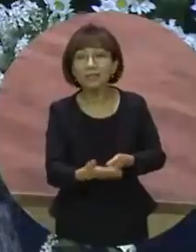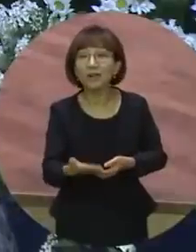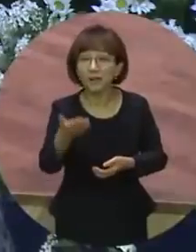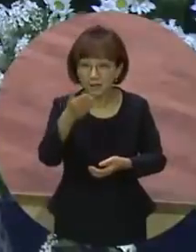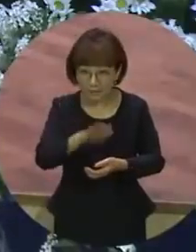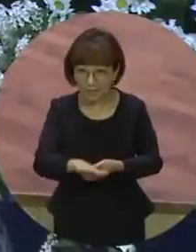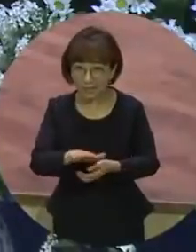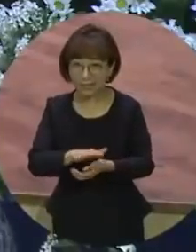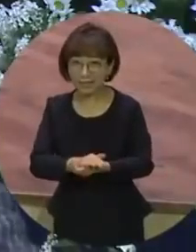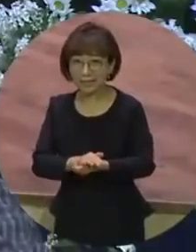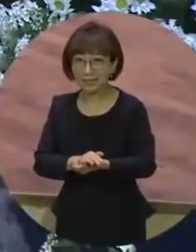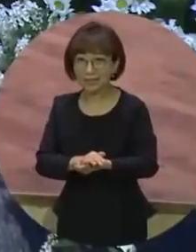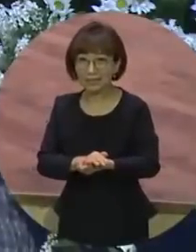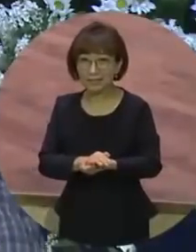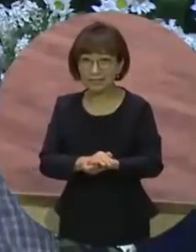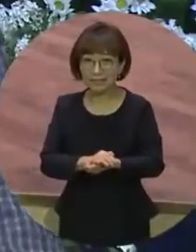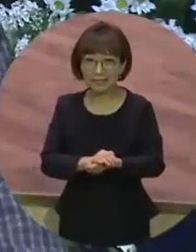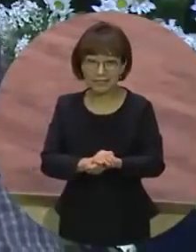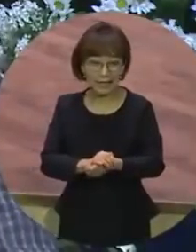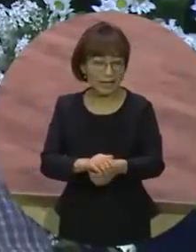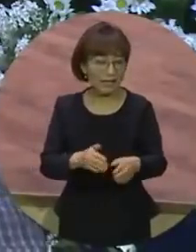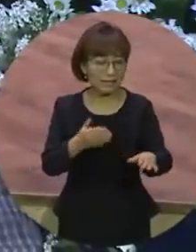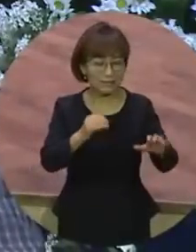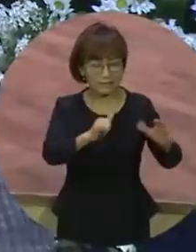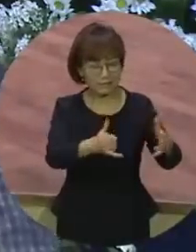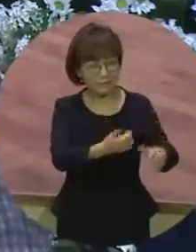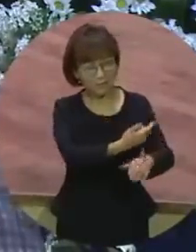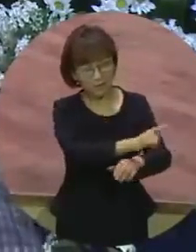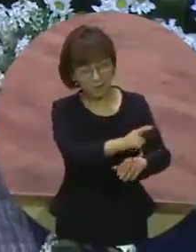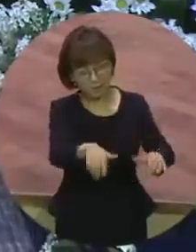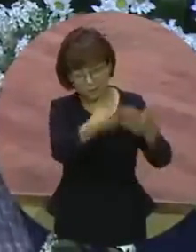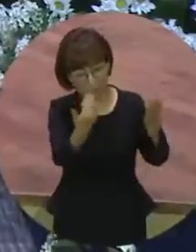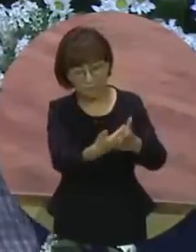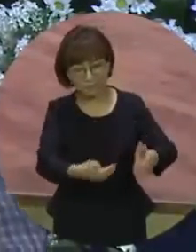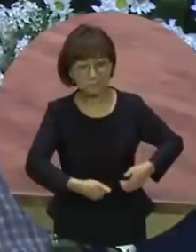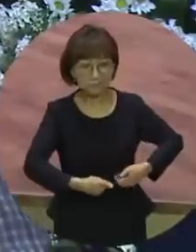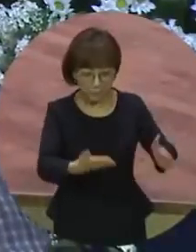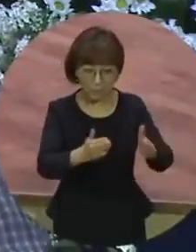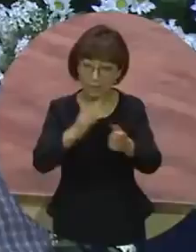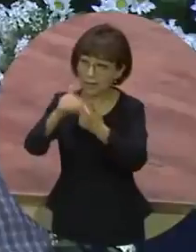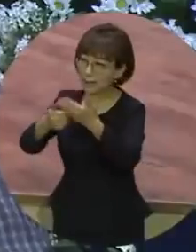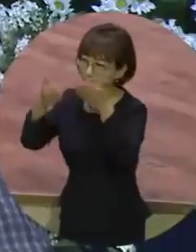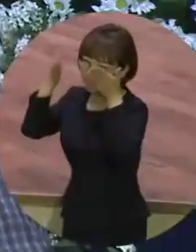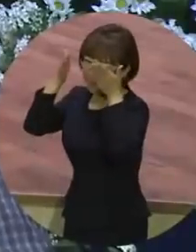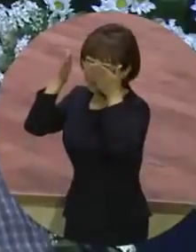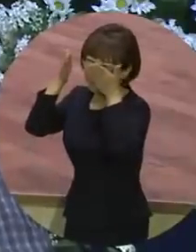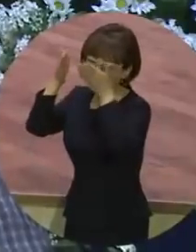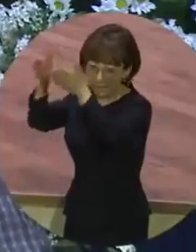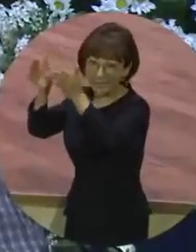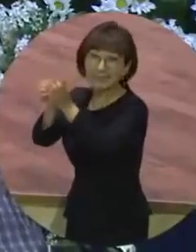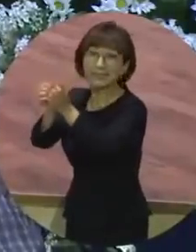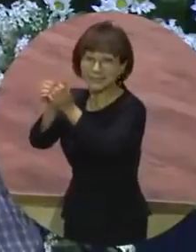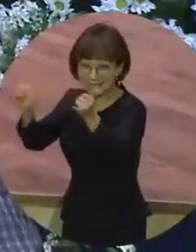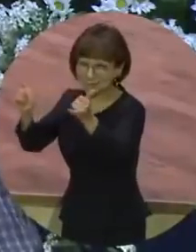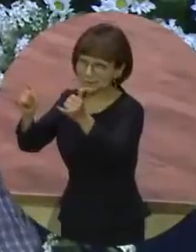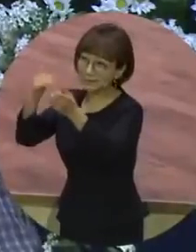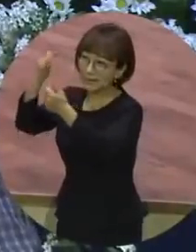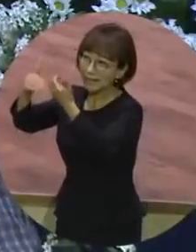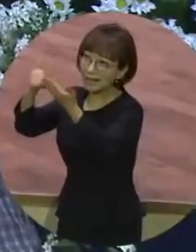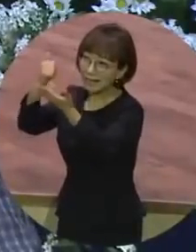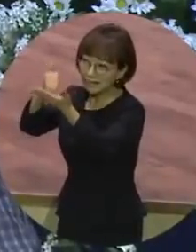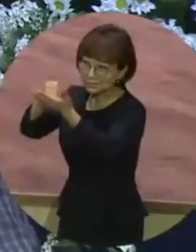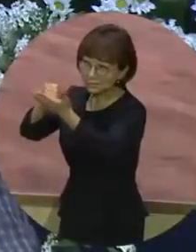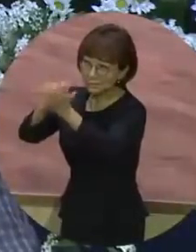다 필요 없어. 하나님에 있으면 다 끝난 거야. 이렇게 사는 사람은 이상하지요. 더 하나님을 쓰시오.